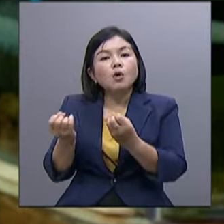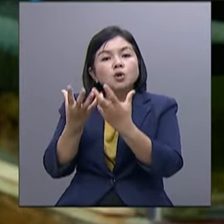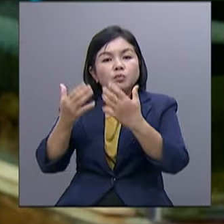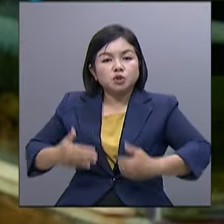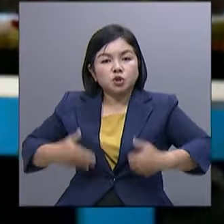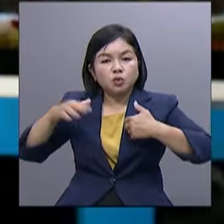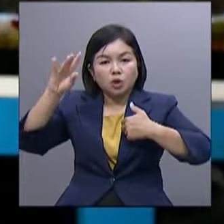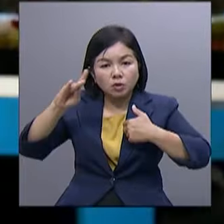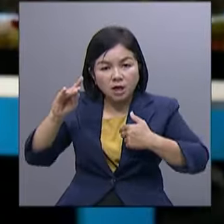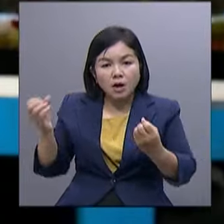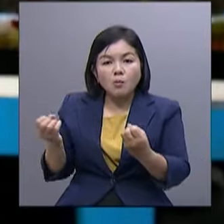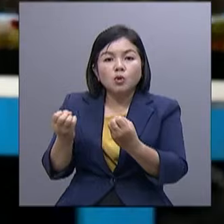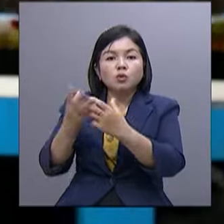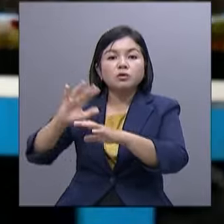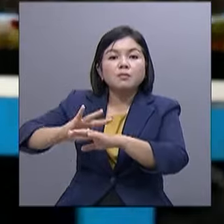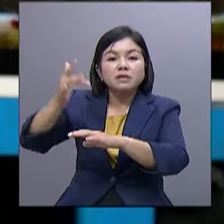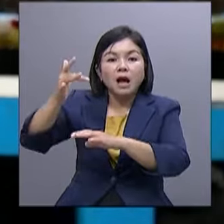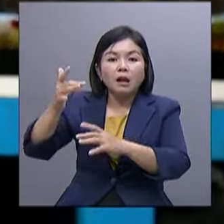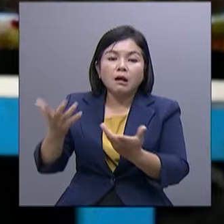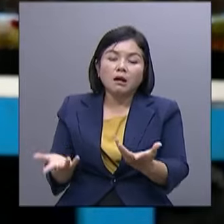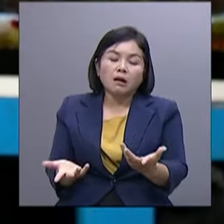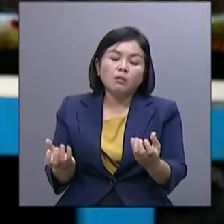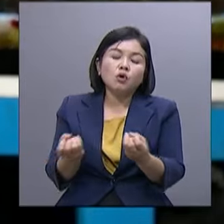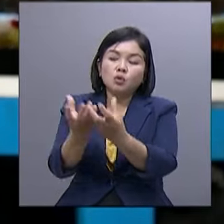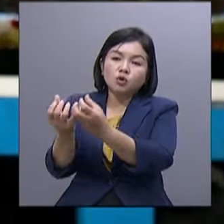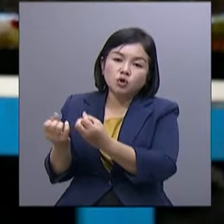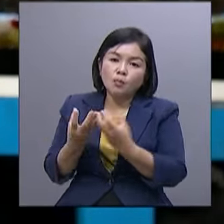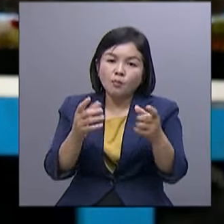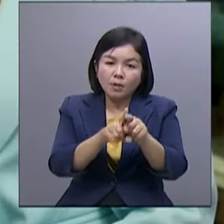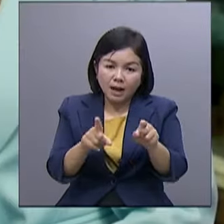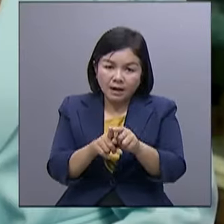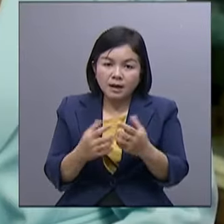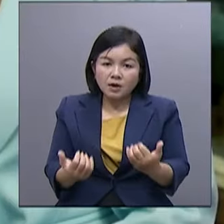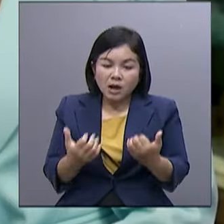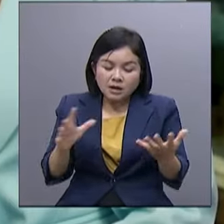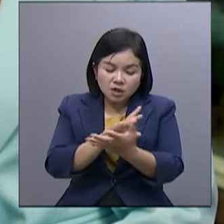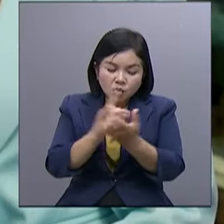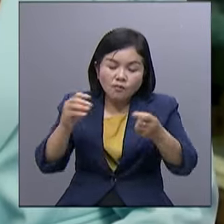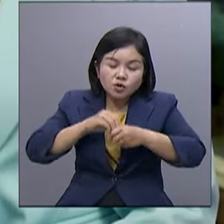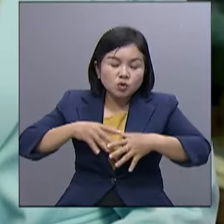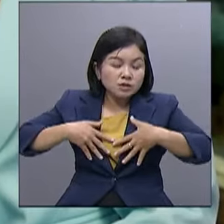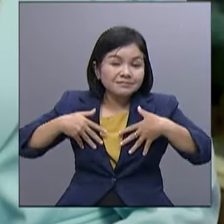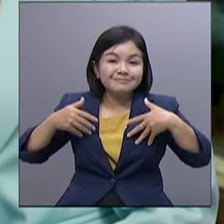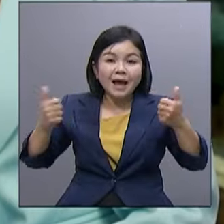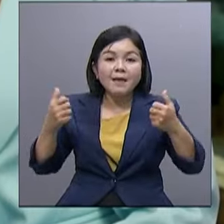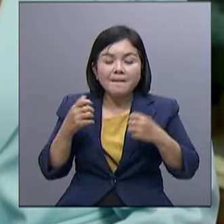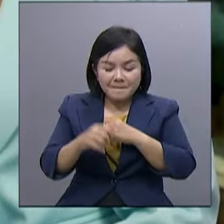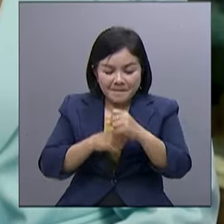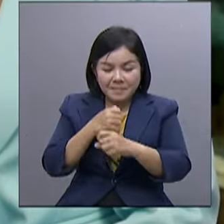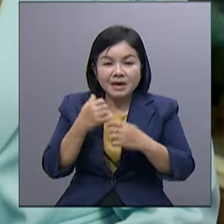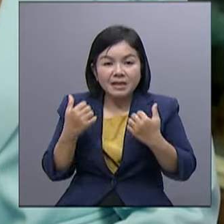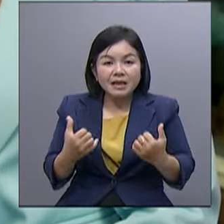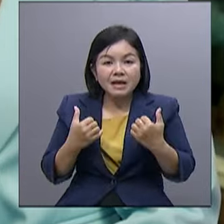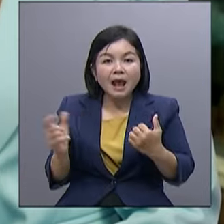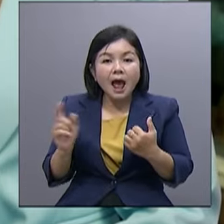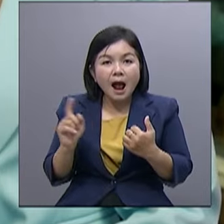สลายหายไปด้วยเพราะฉะนั้นกล้าบอกนครฮิวใจแล้วคุณพิว่าเปีนี้ได้ฮีลแน่เลยเพราะว่าปีนี้จะเป็น